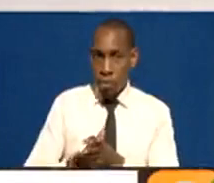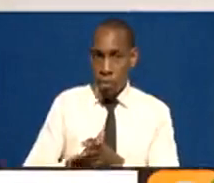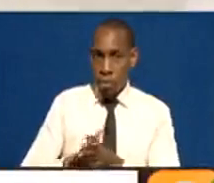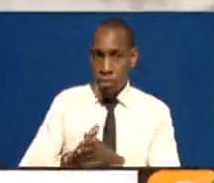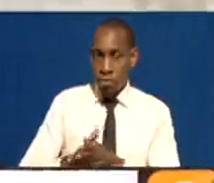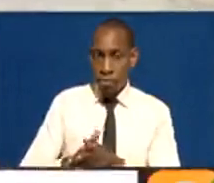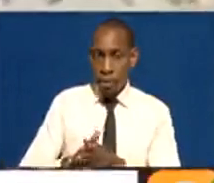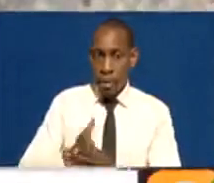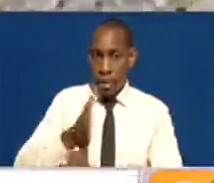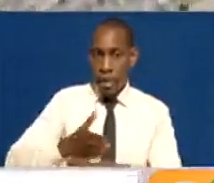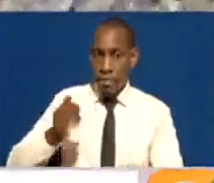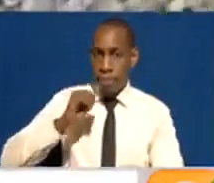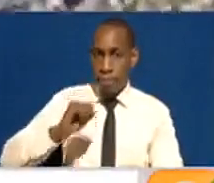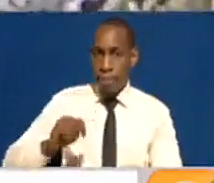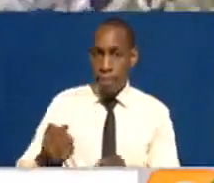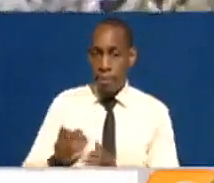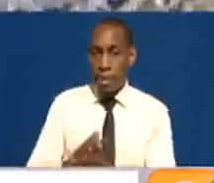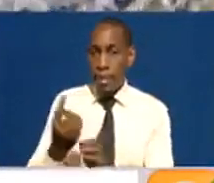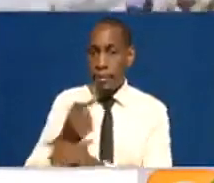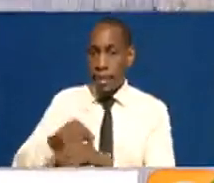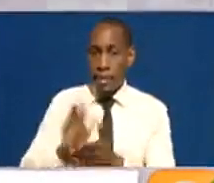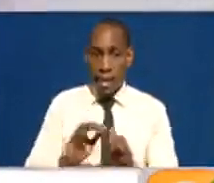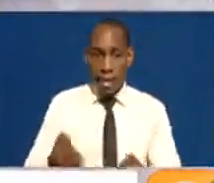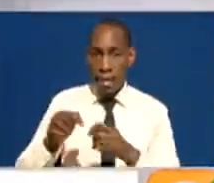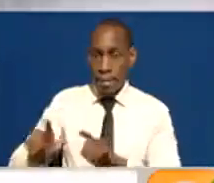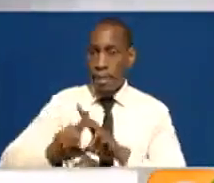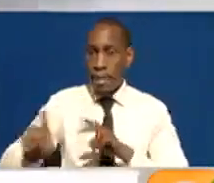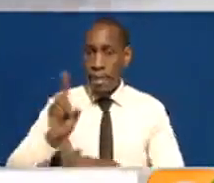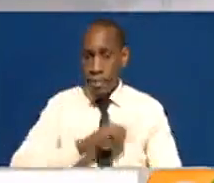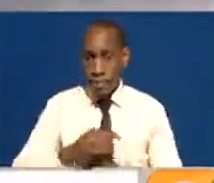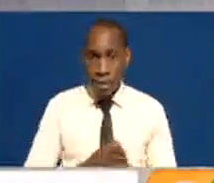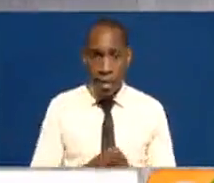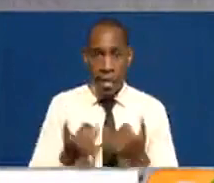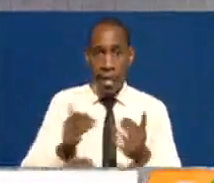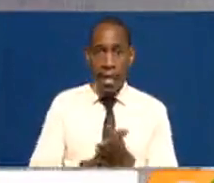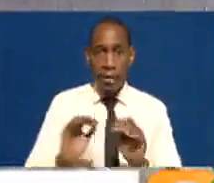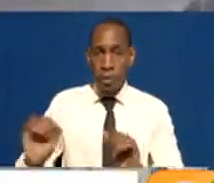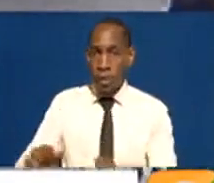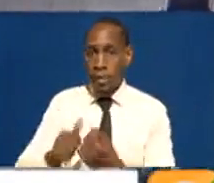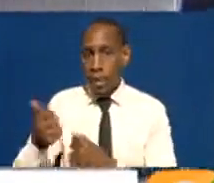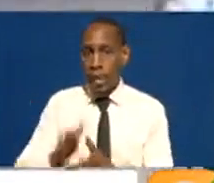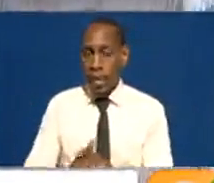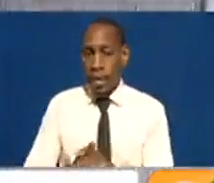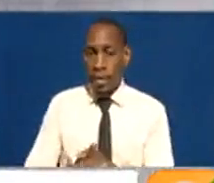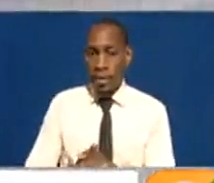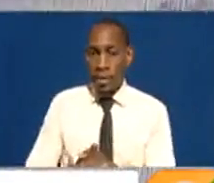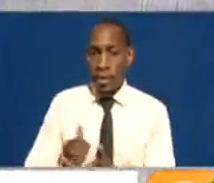kisu mara kadhaa. Elizabeth anajinasua na kutoroka huku akiokolewa na msamaria